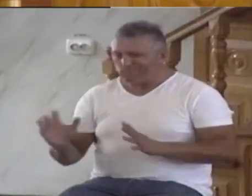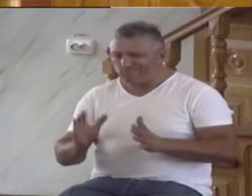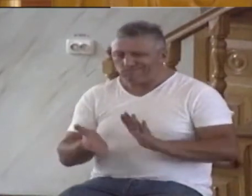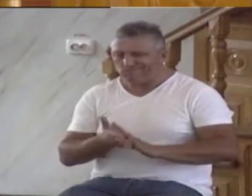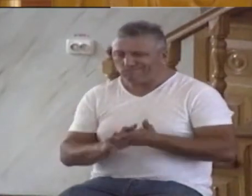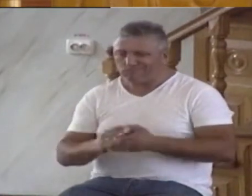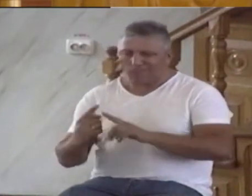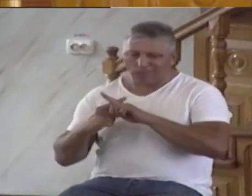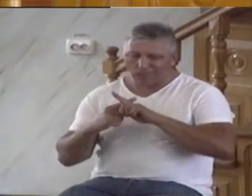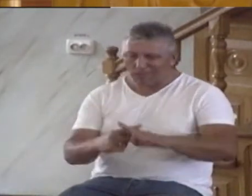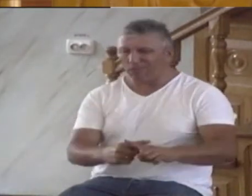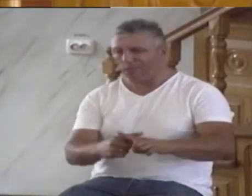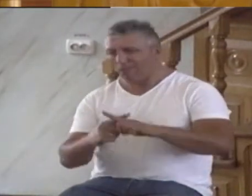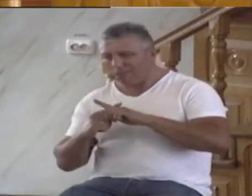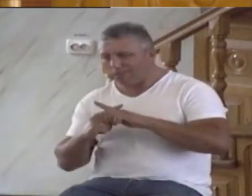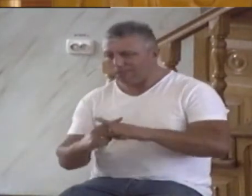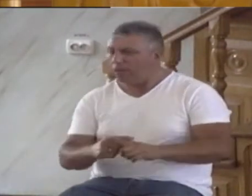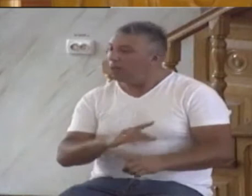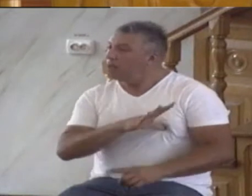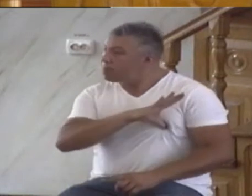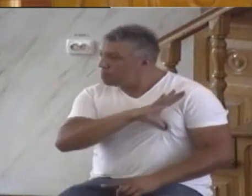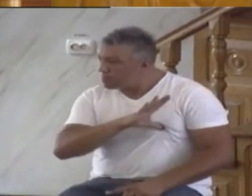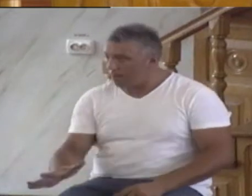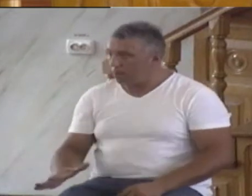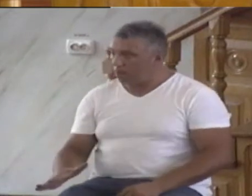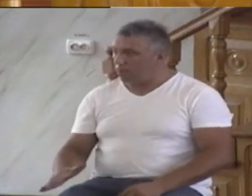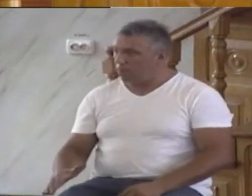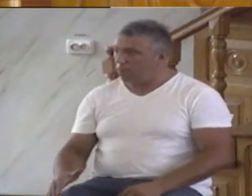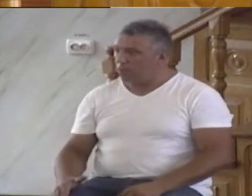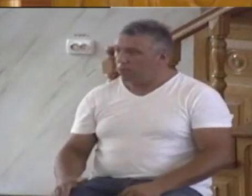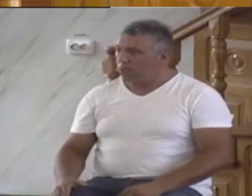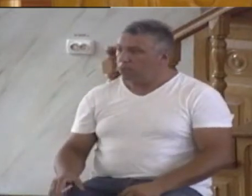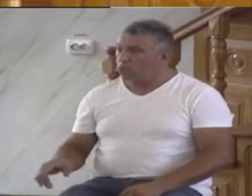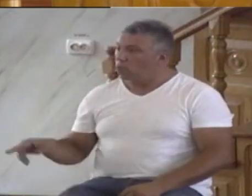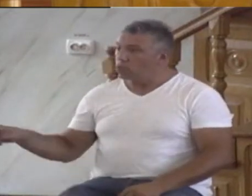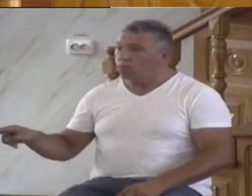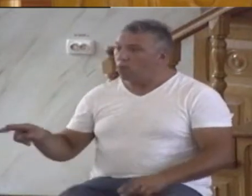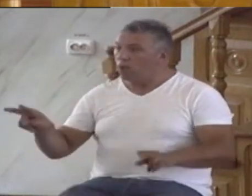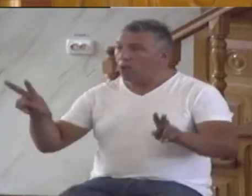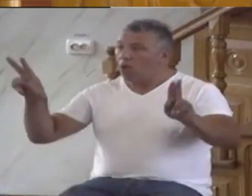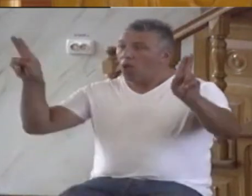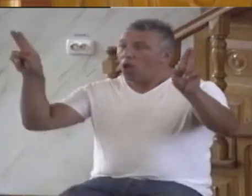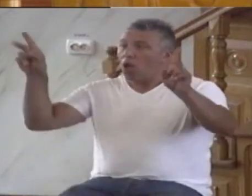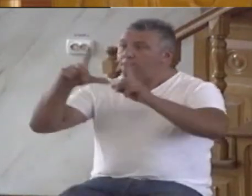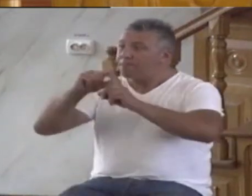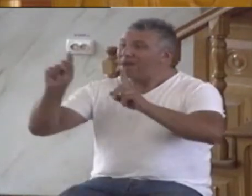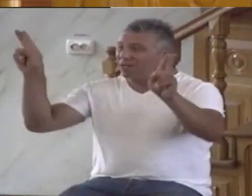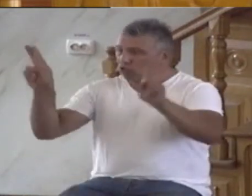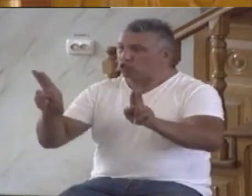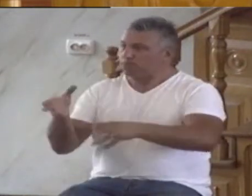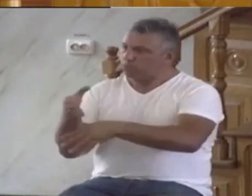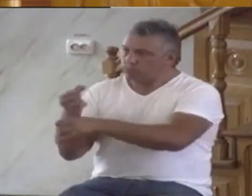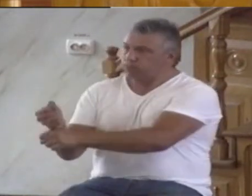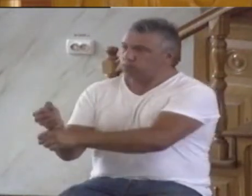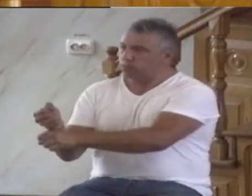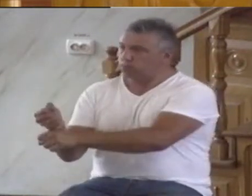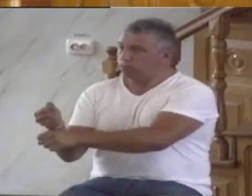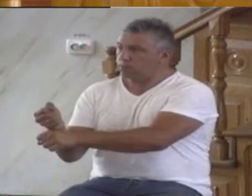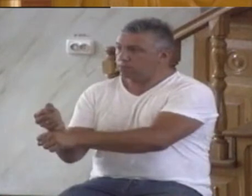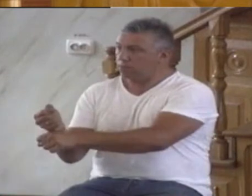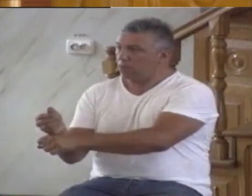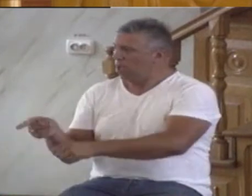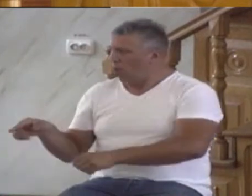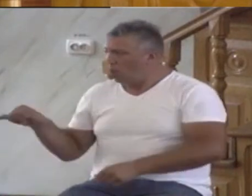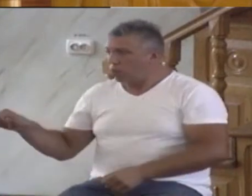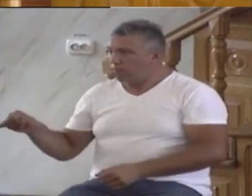Он был принципиален даже тогда, когда это стоило ему свободы. Он не отошел от